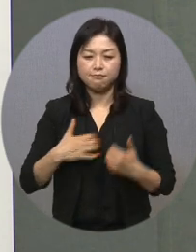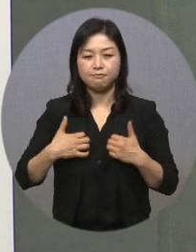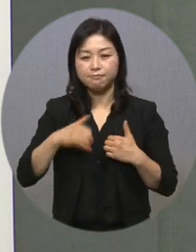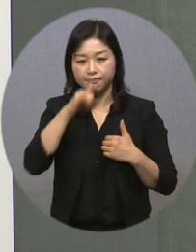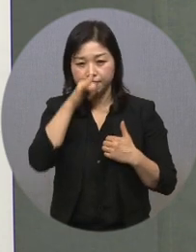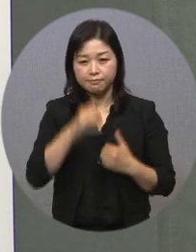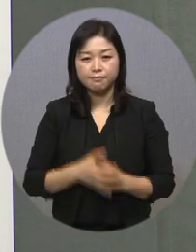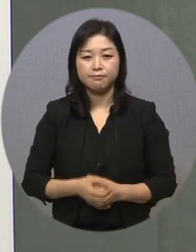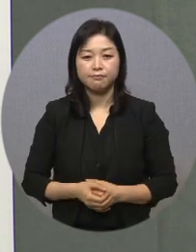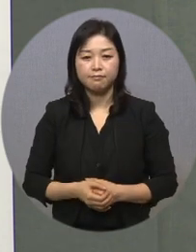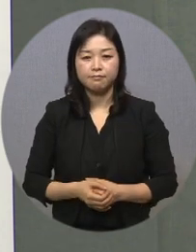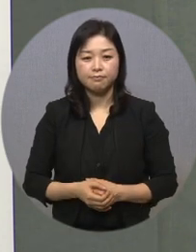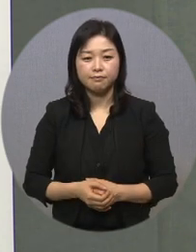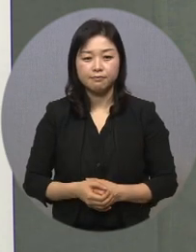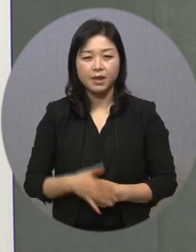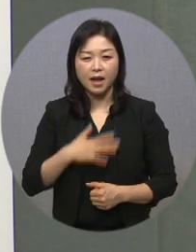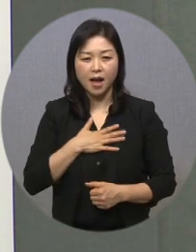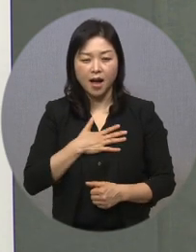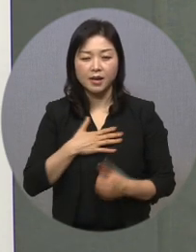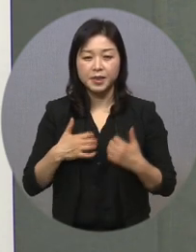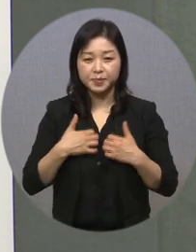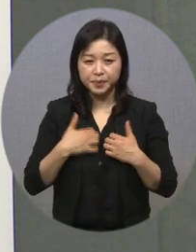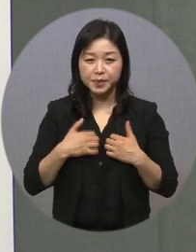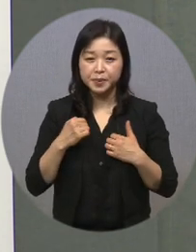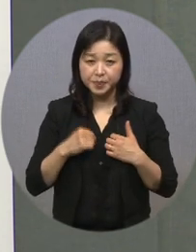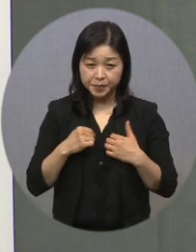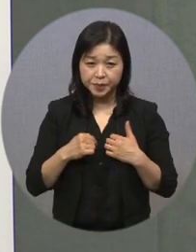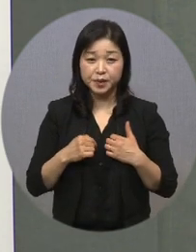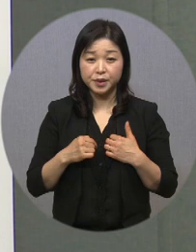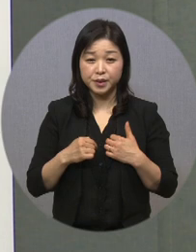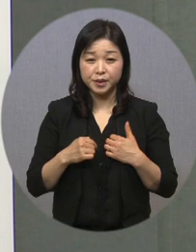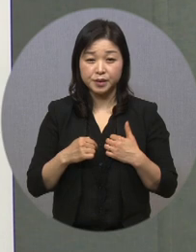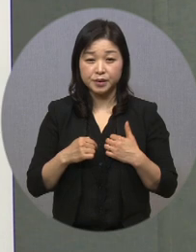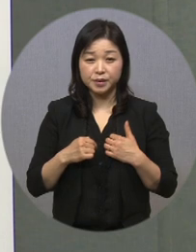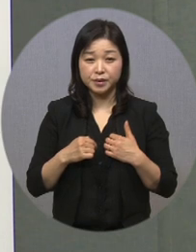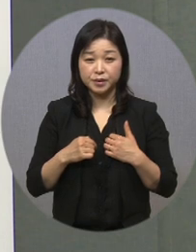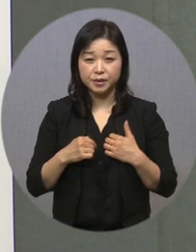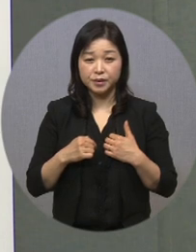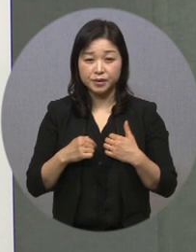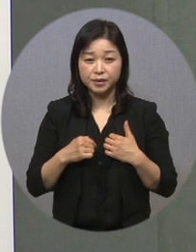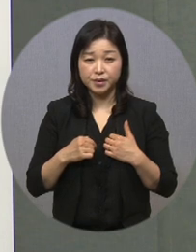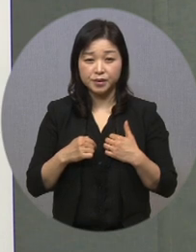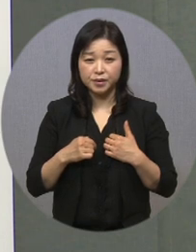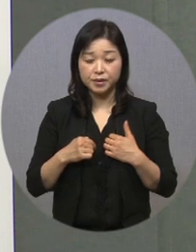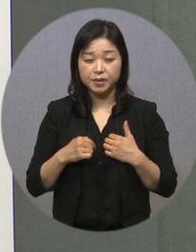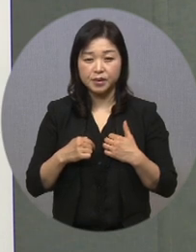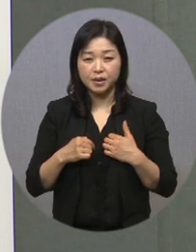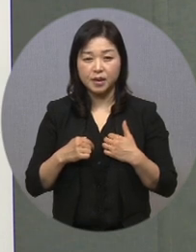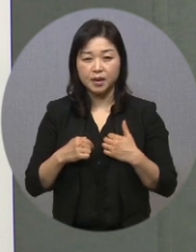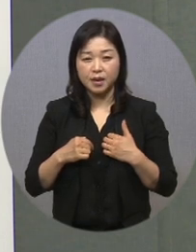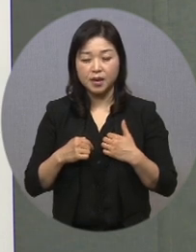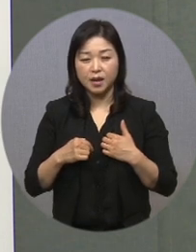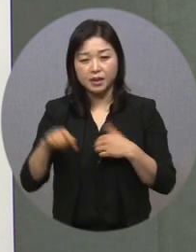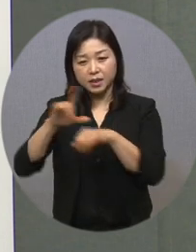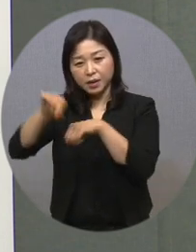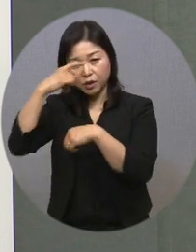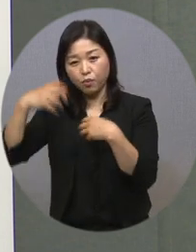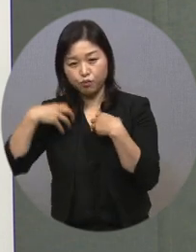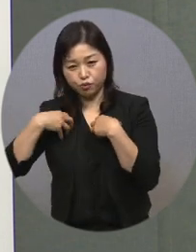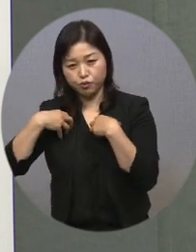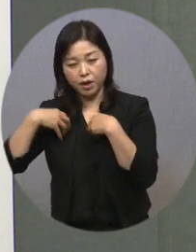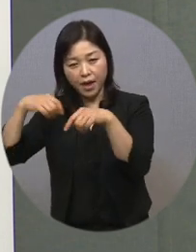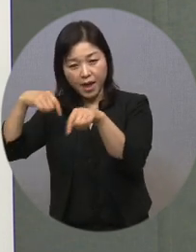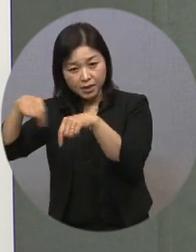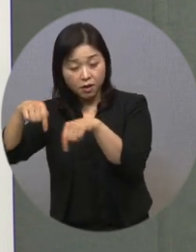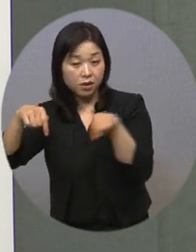거거든. 막 그런 흡족성을 최대한으로 지자체 행정이 배려해 보겠다